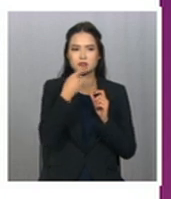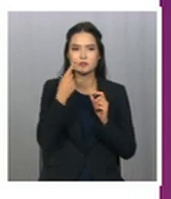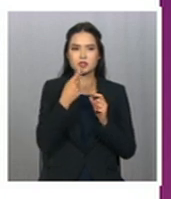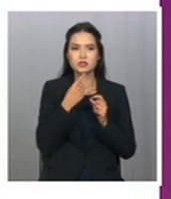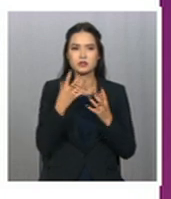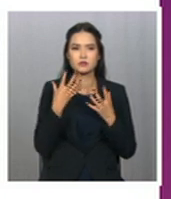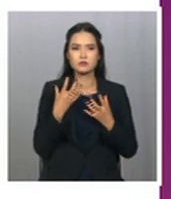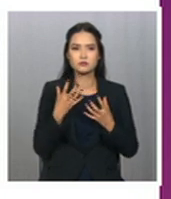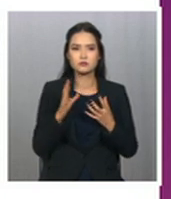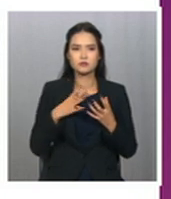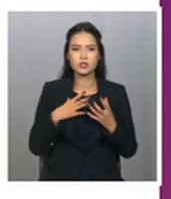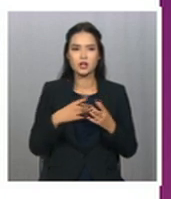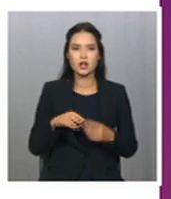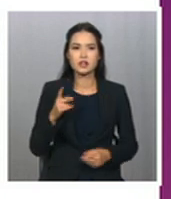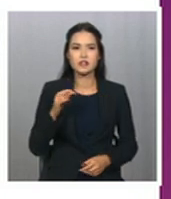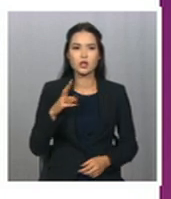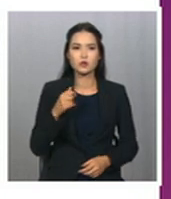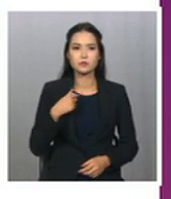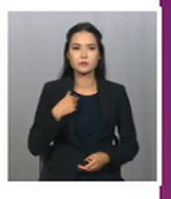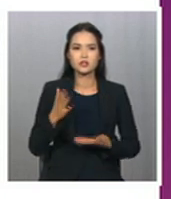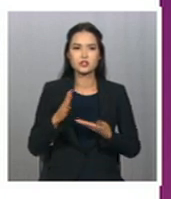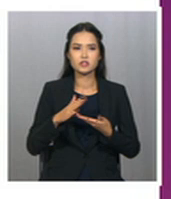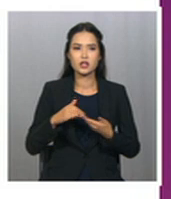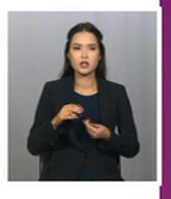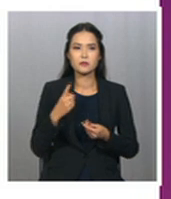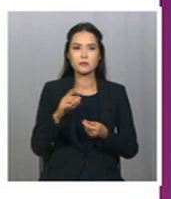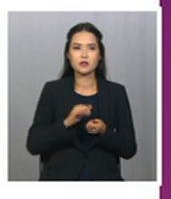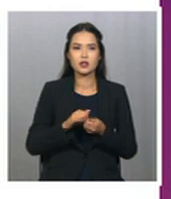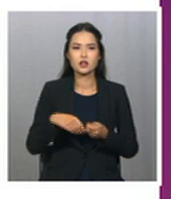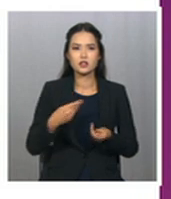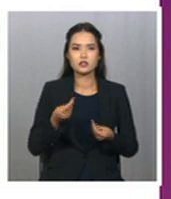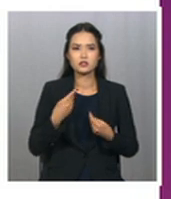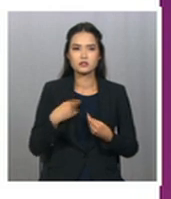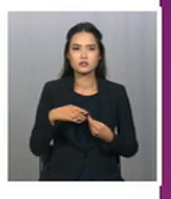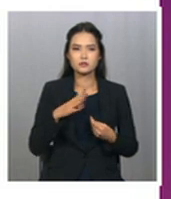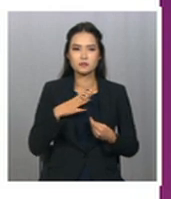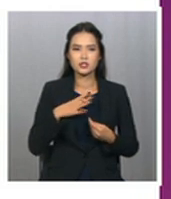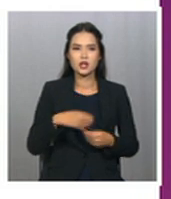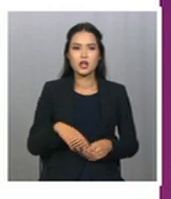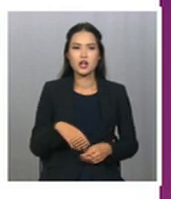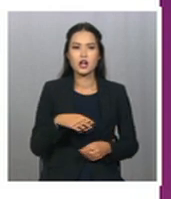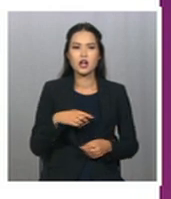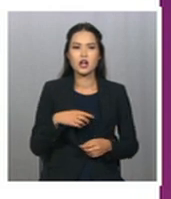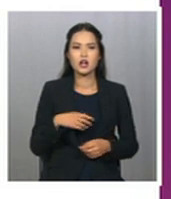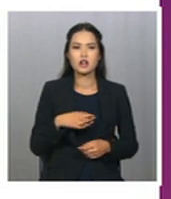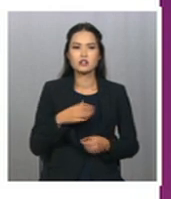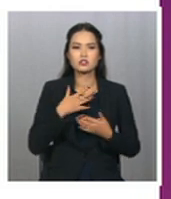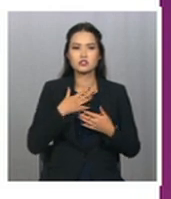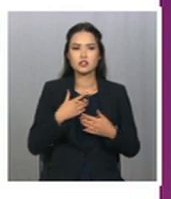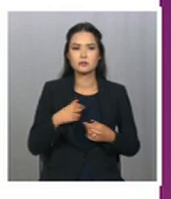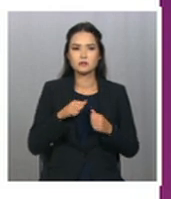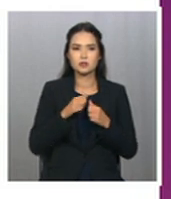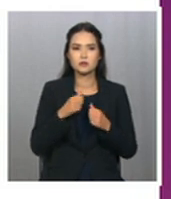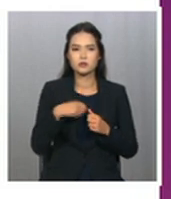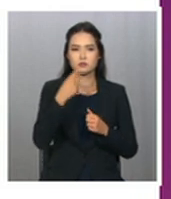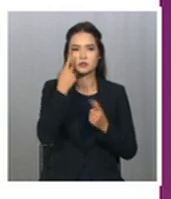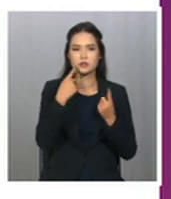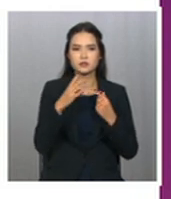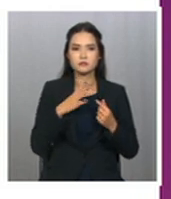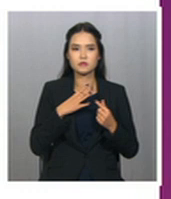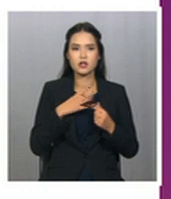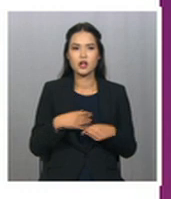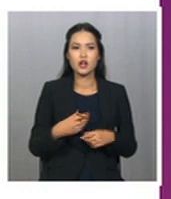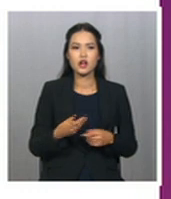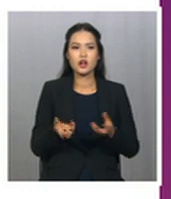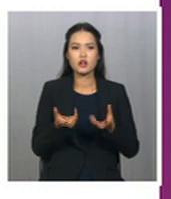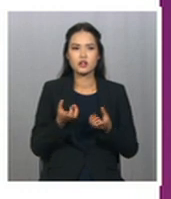бар. Зайкүл мені шақырып бір қағазды ұсынды. Жаным жабырқап, жылап жібердім.